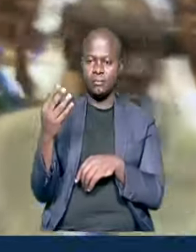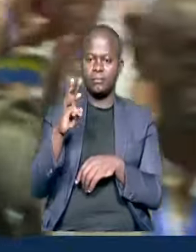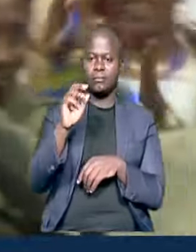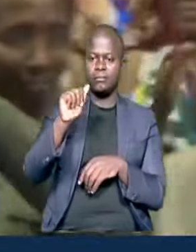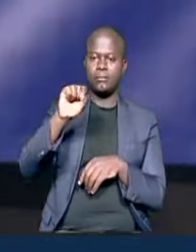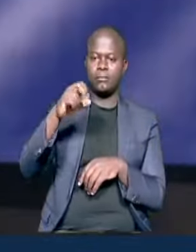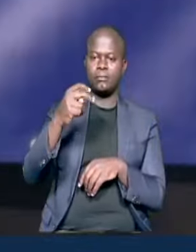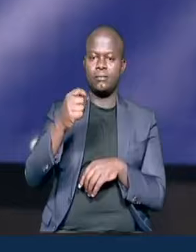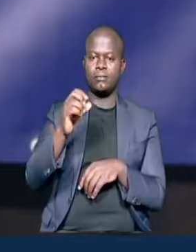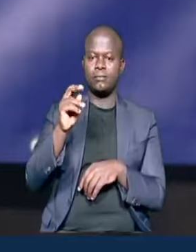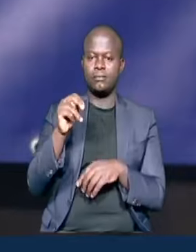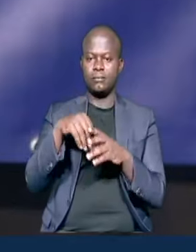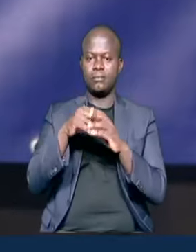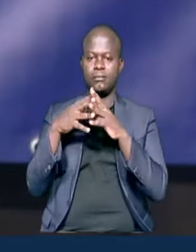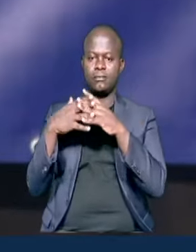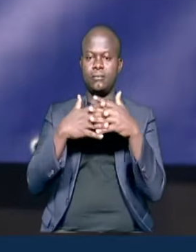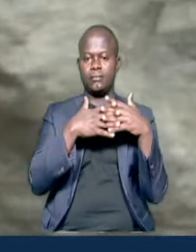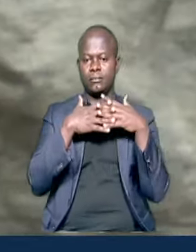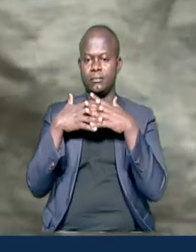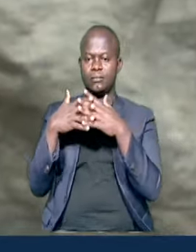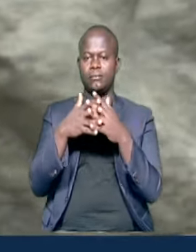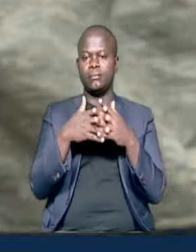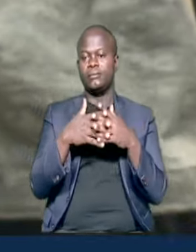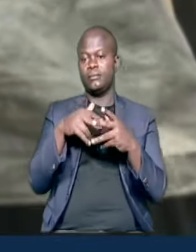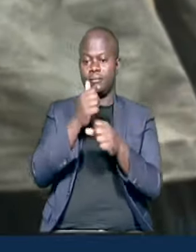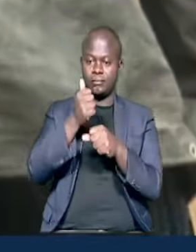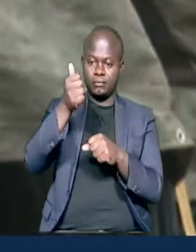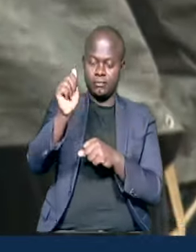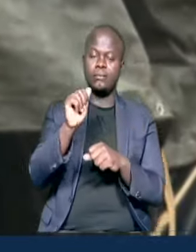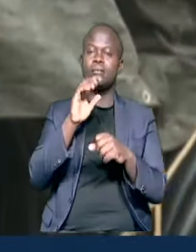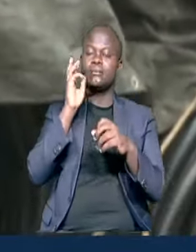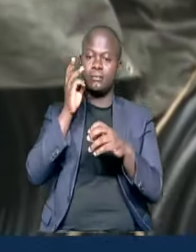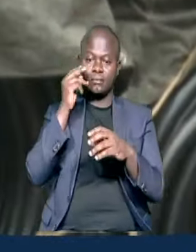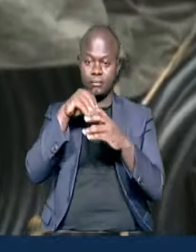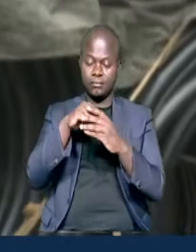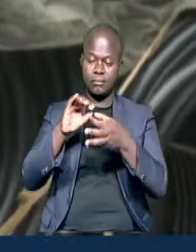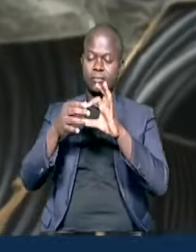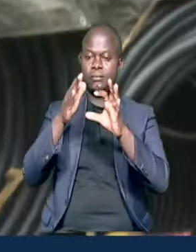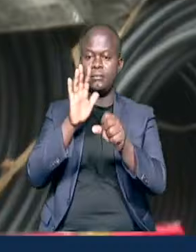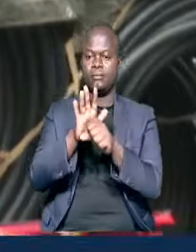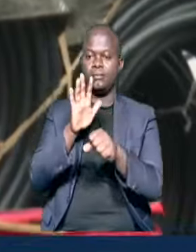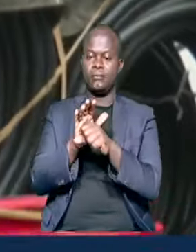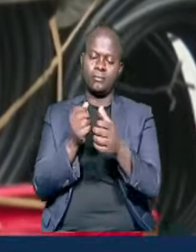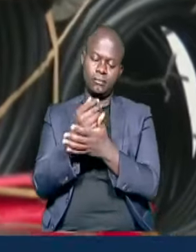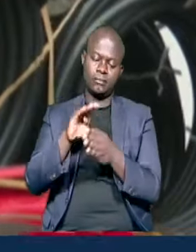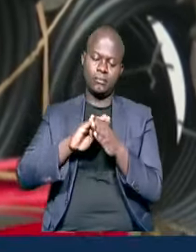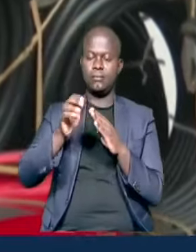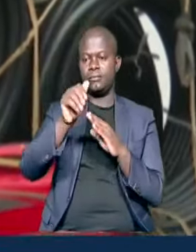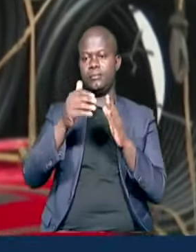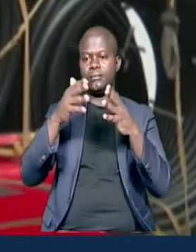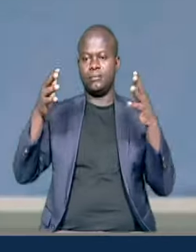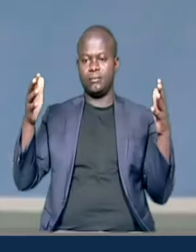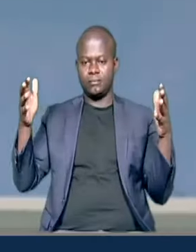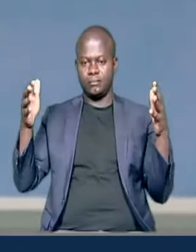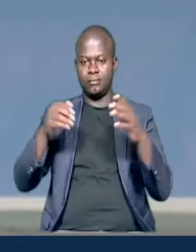Washington muri Leta Zunze Ubumwe za Amerika abikorera biteze kubibonamo abafatanyabikorwa bazatuma ishoramari ryabo ryaguka